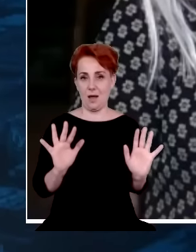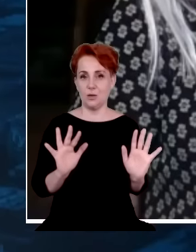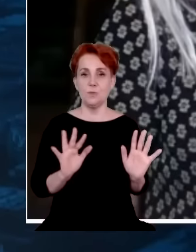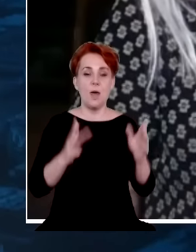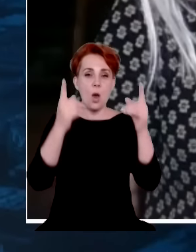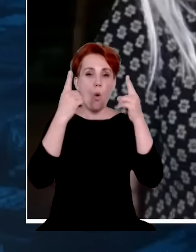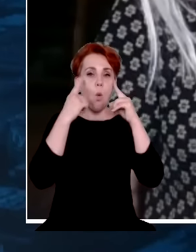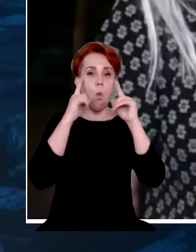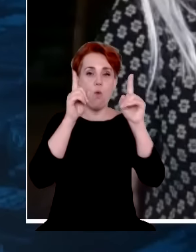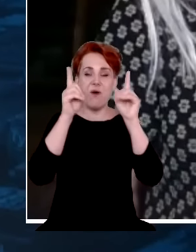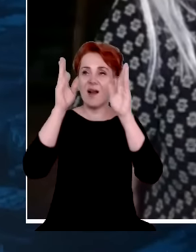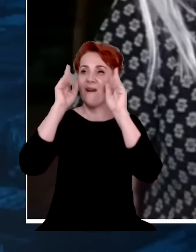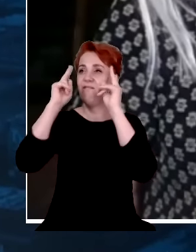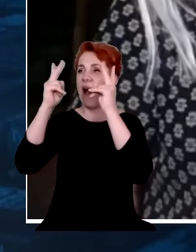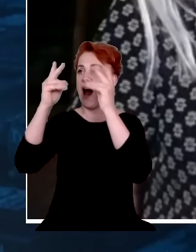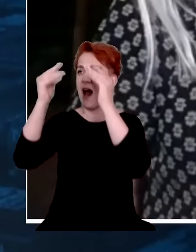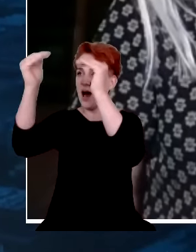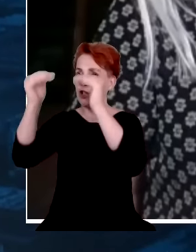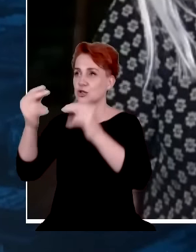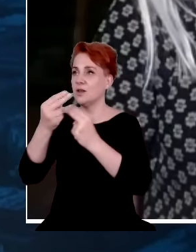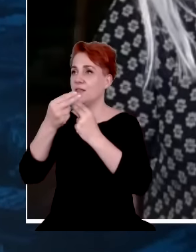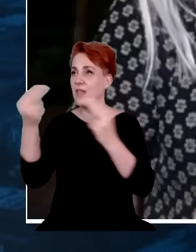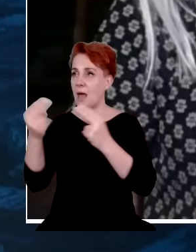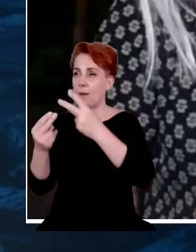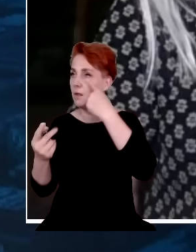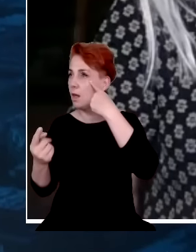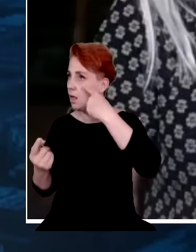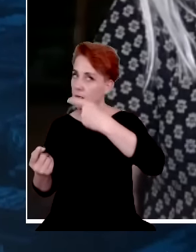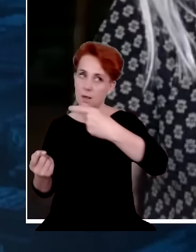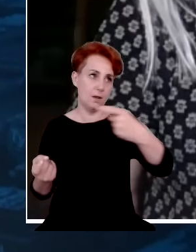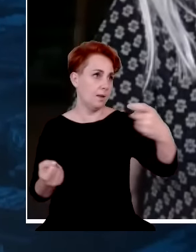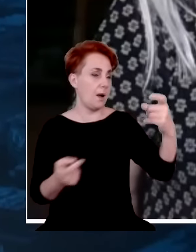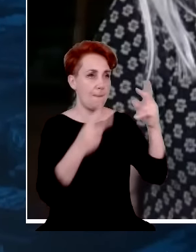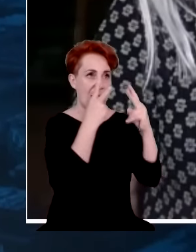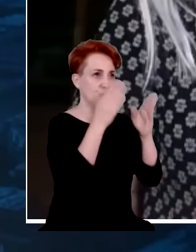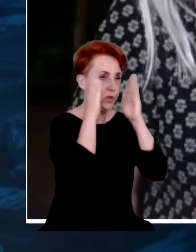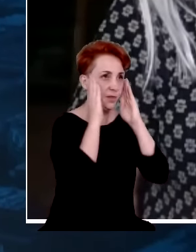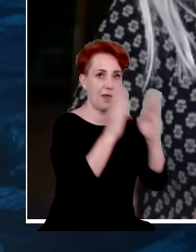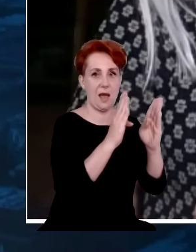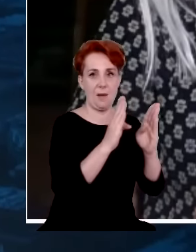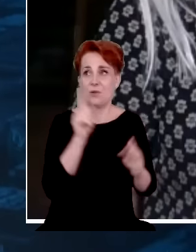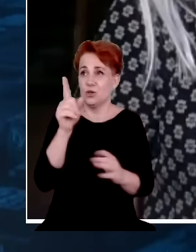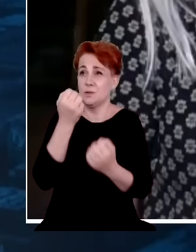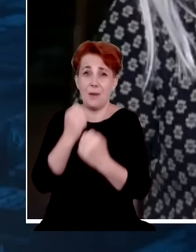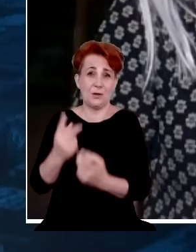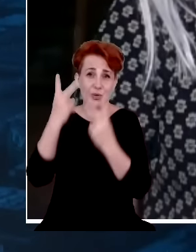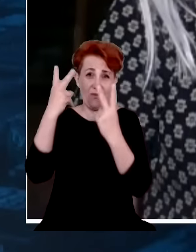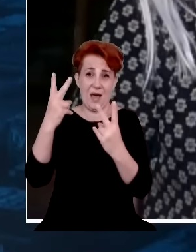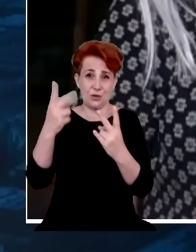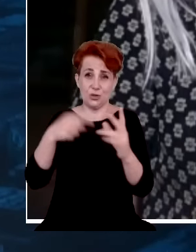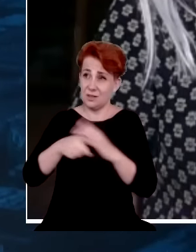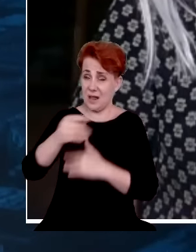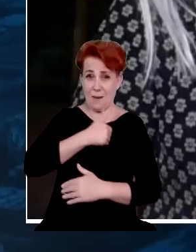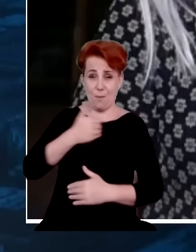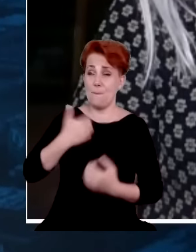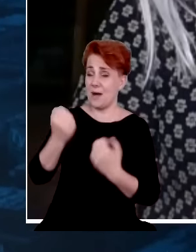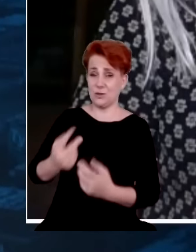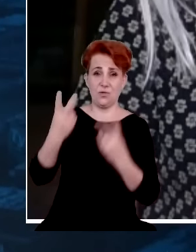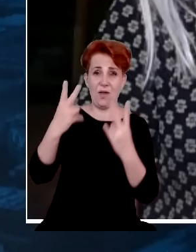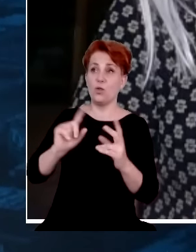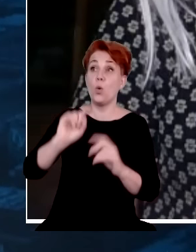uwagę od tych spraw które są tak naprawdę niezwykle ważne dotykające Polaków Główna